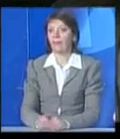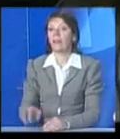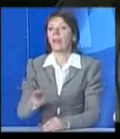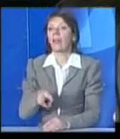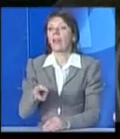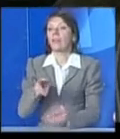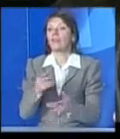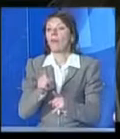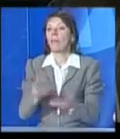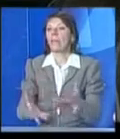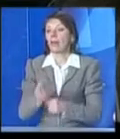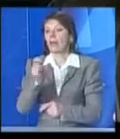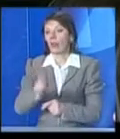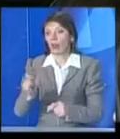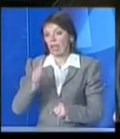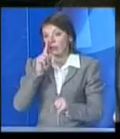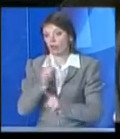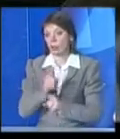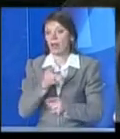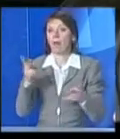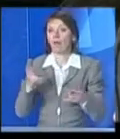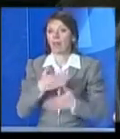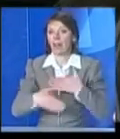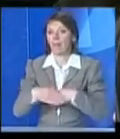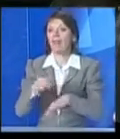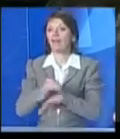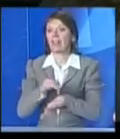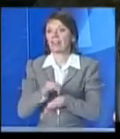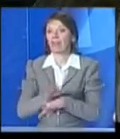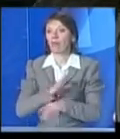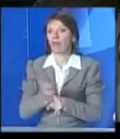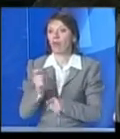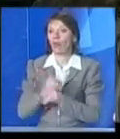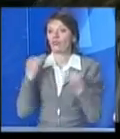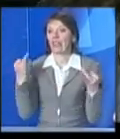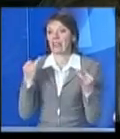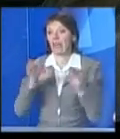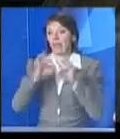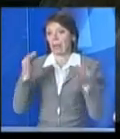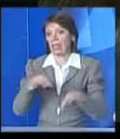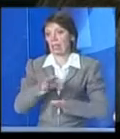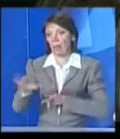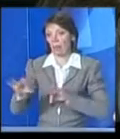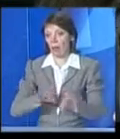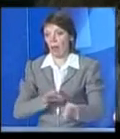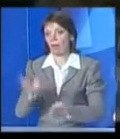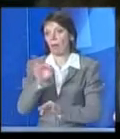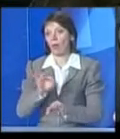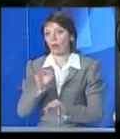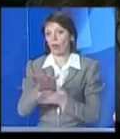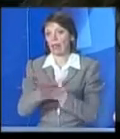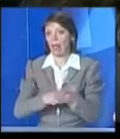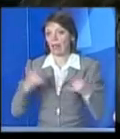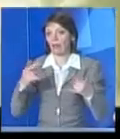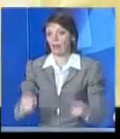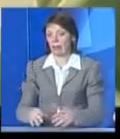Аби підтримати людей з особливими потребами, у Швейцарії відбувся дуже цікавий мистецький проєкт. Про що я – далі у